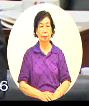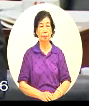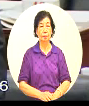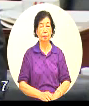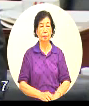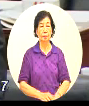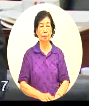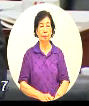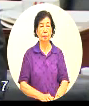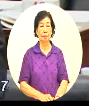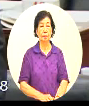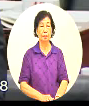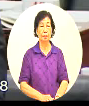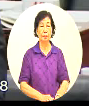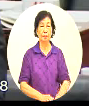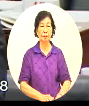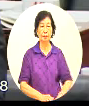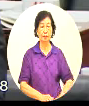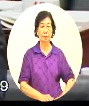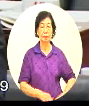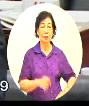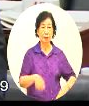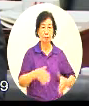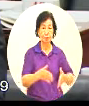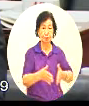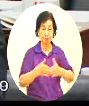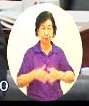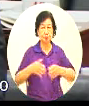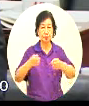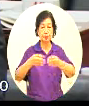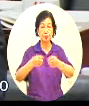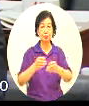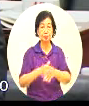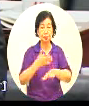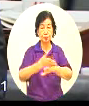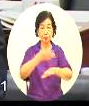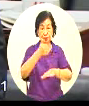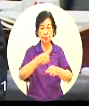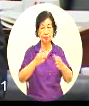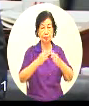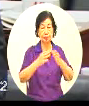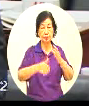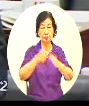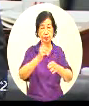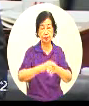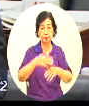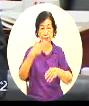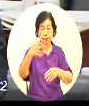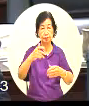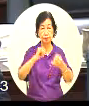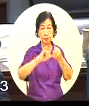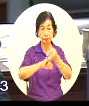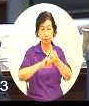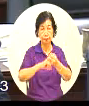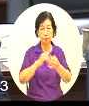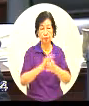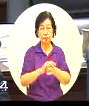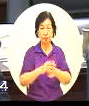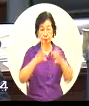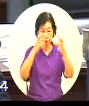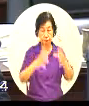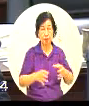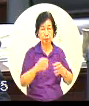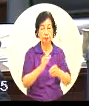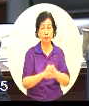来、啊，我要去阿边要去讲一个较重要的吼，啊，我来感谢市长伫八卦啊，咱去一个全国啊，就咱